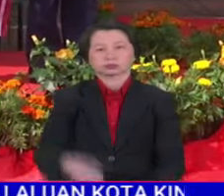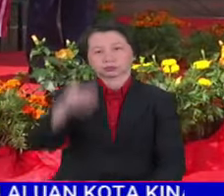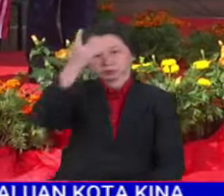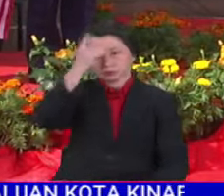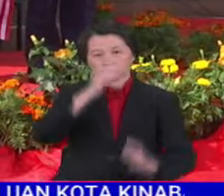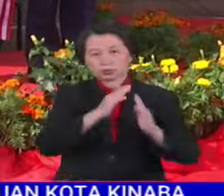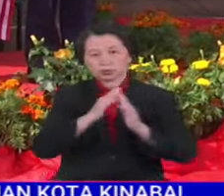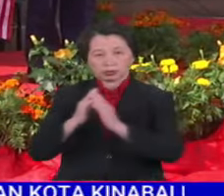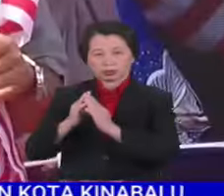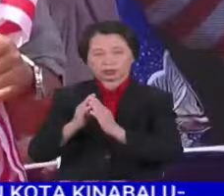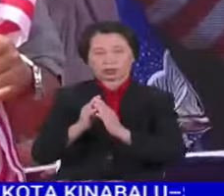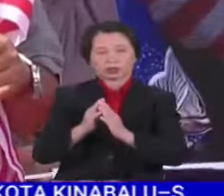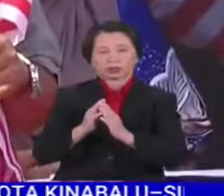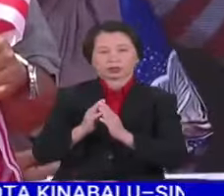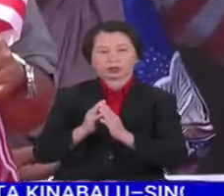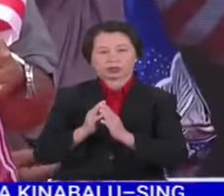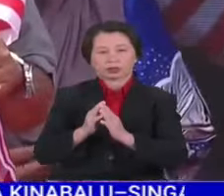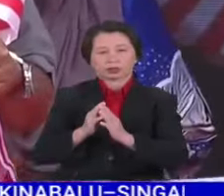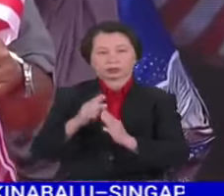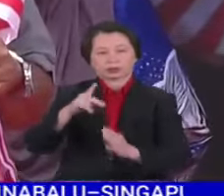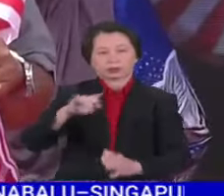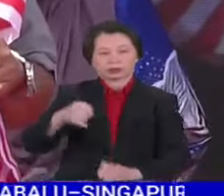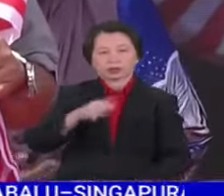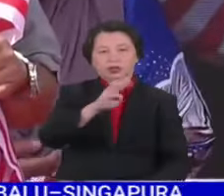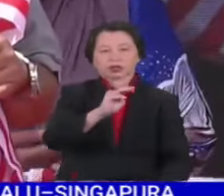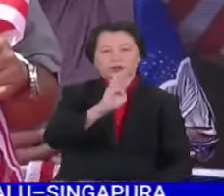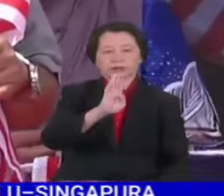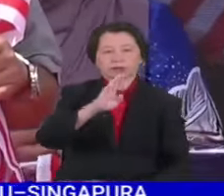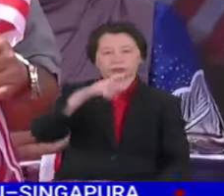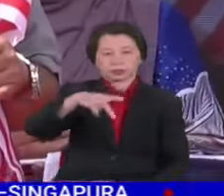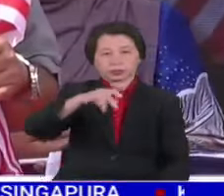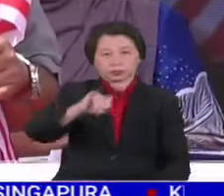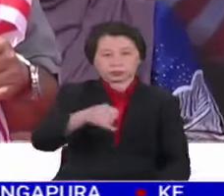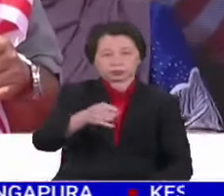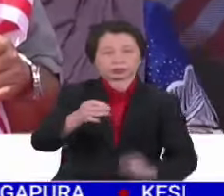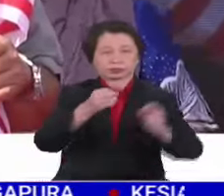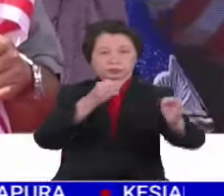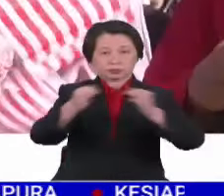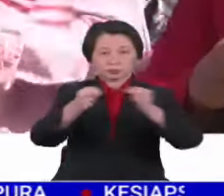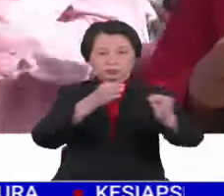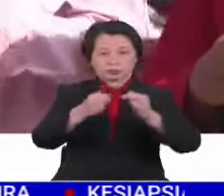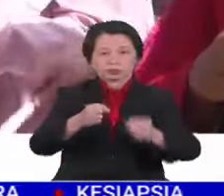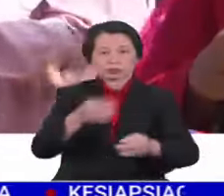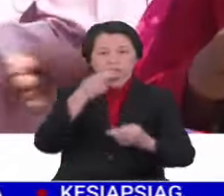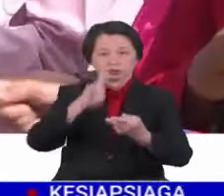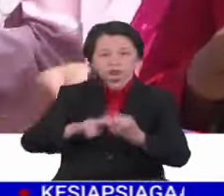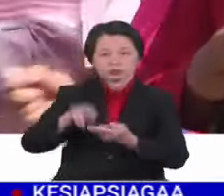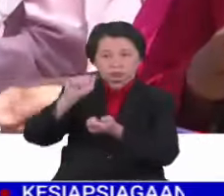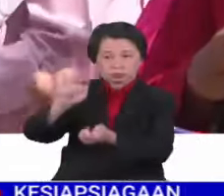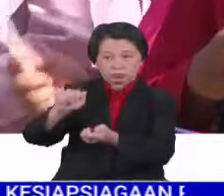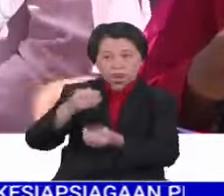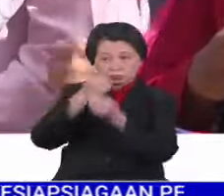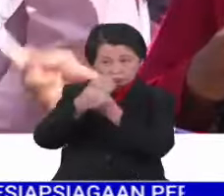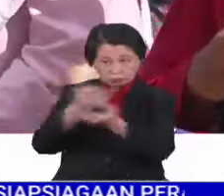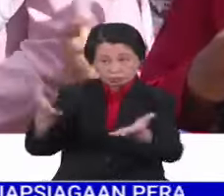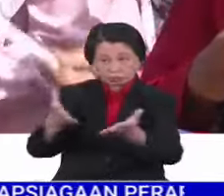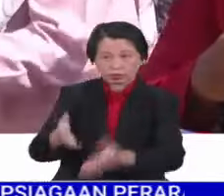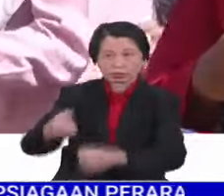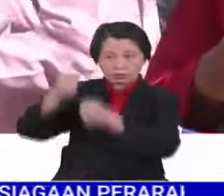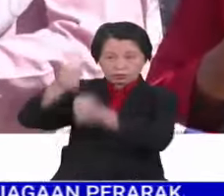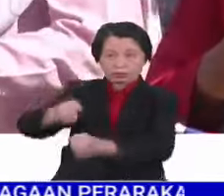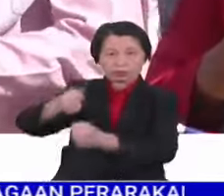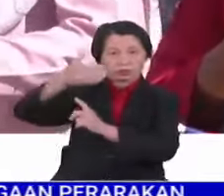Datuk Bandar Petaling Jaya MBPJ Muhammad Azhan Mat Amir menjelaskan notis makluman mengenai